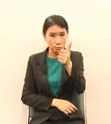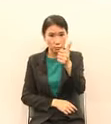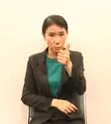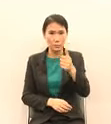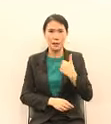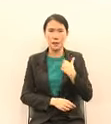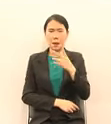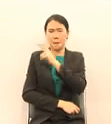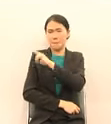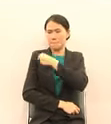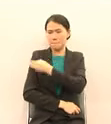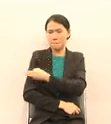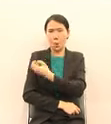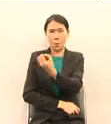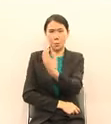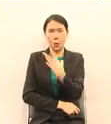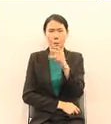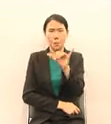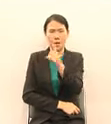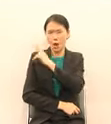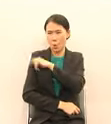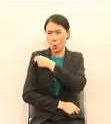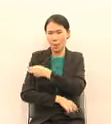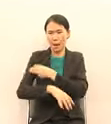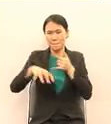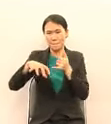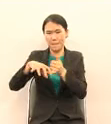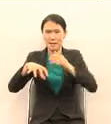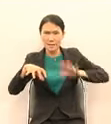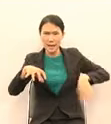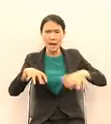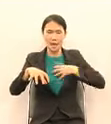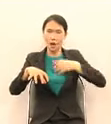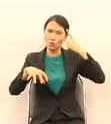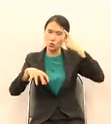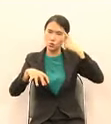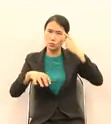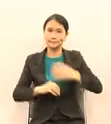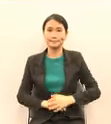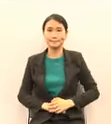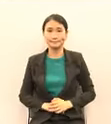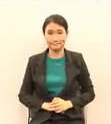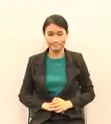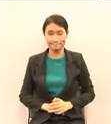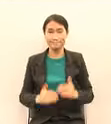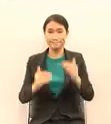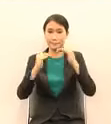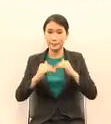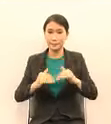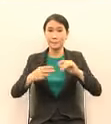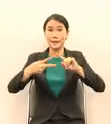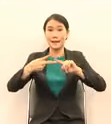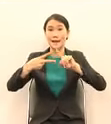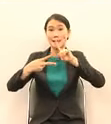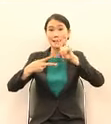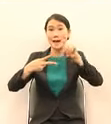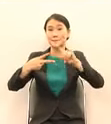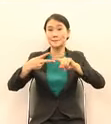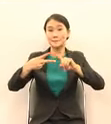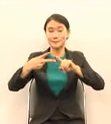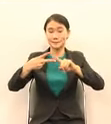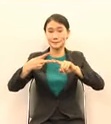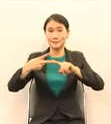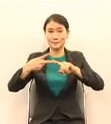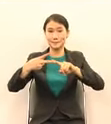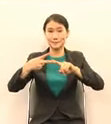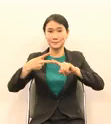อาจจะมารักษาช้าไปอะค่ะก็เลยอยากทราบไทม์ไล แล้วก็คำถามที่สองขอคำถาม